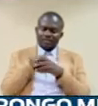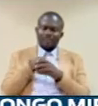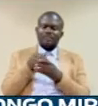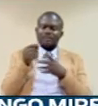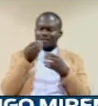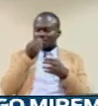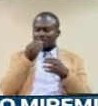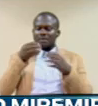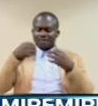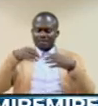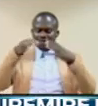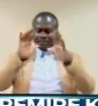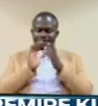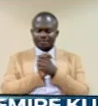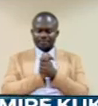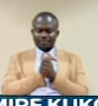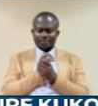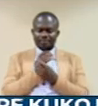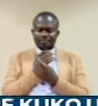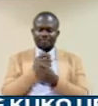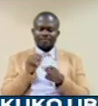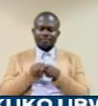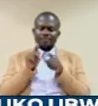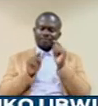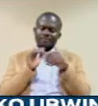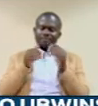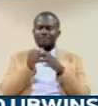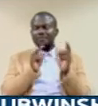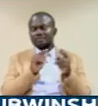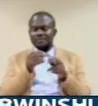ibiryo bisobanutse. Abaturage bakunda